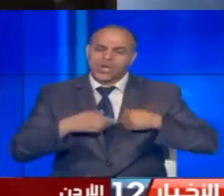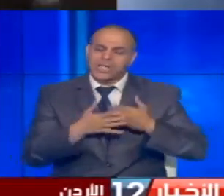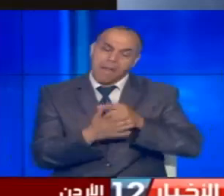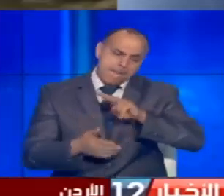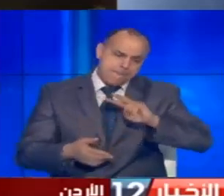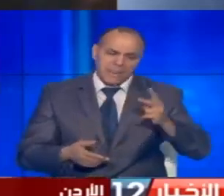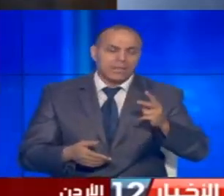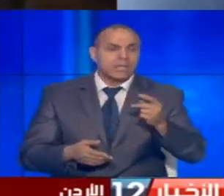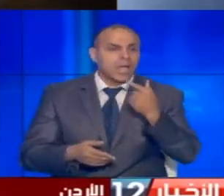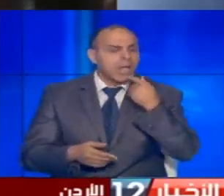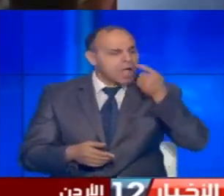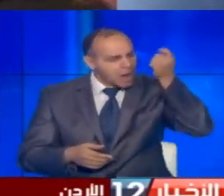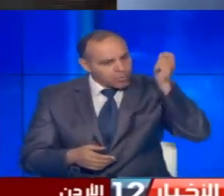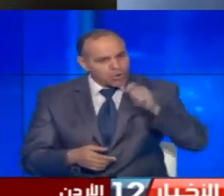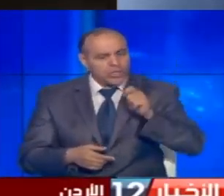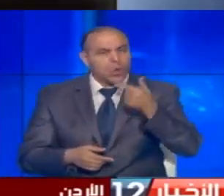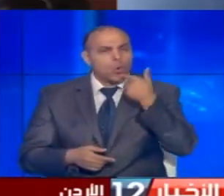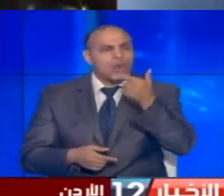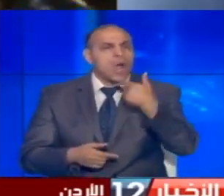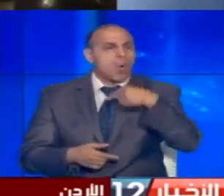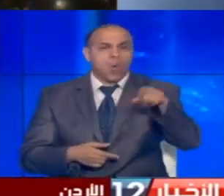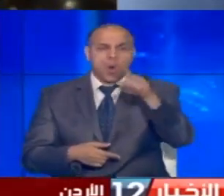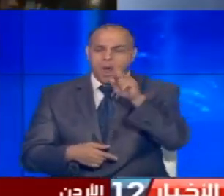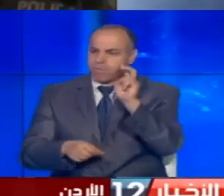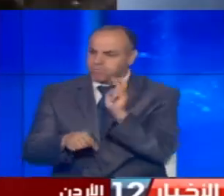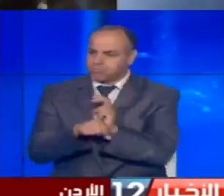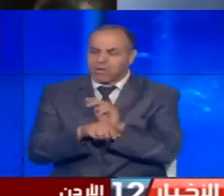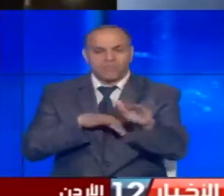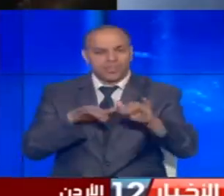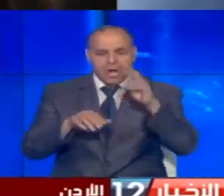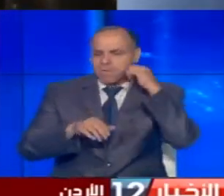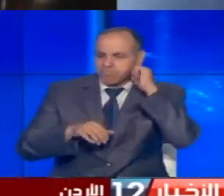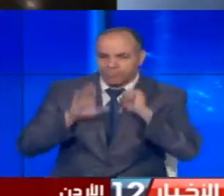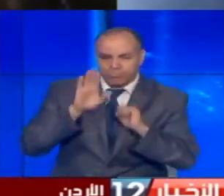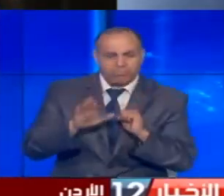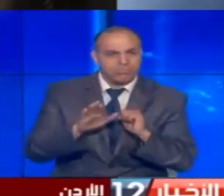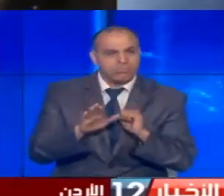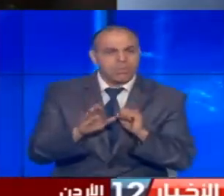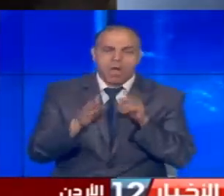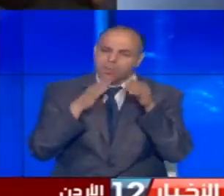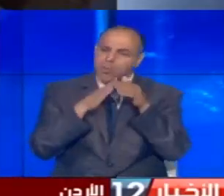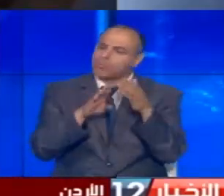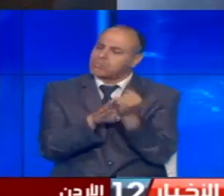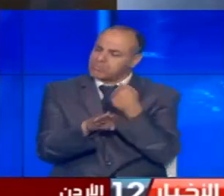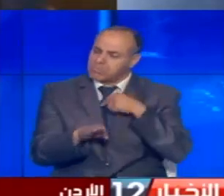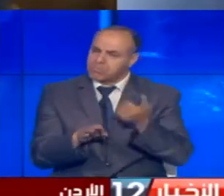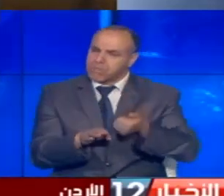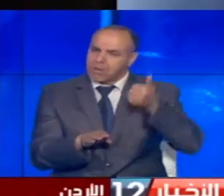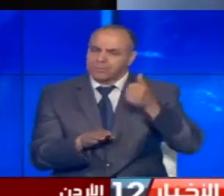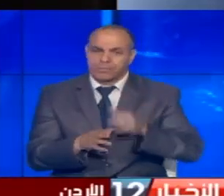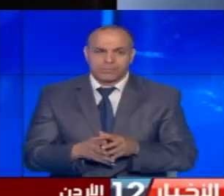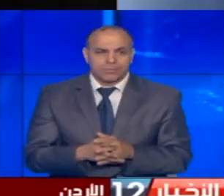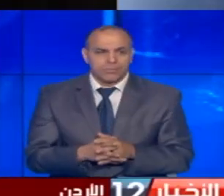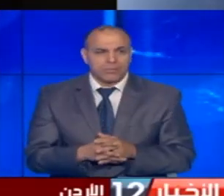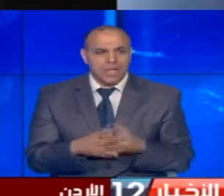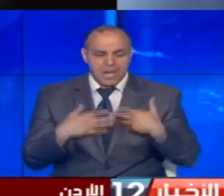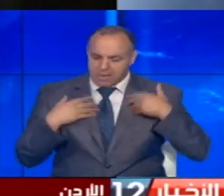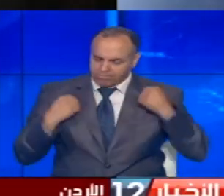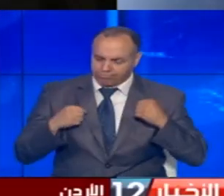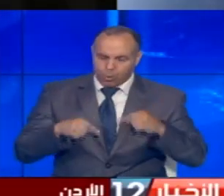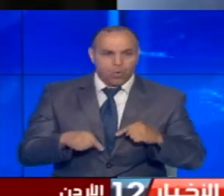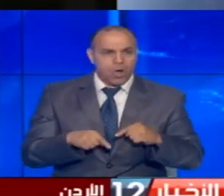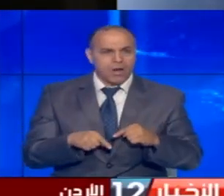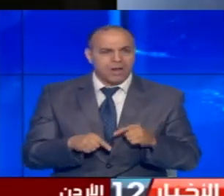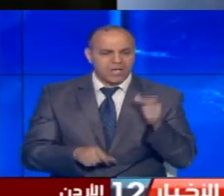الاقتصادية، مشددين على نيتهم البقاء في الشارع حتى تحقيق مطالبهم. تماماً بأن المسألة ليست